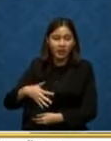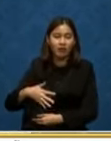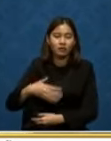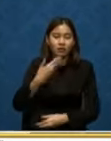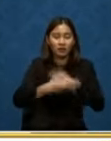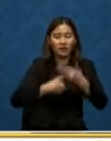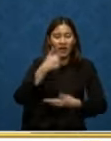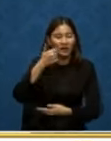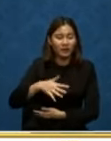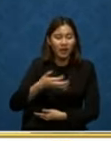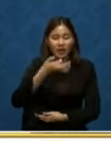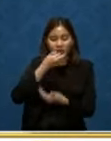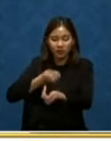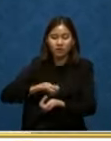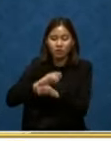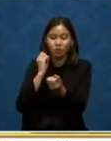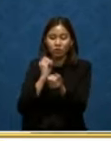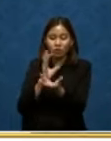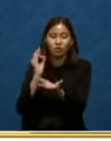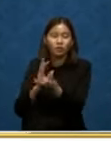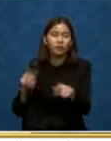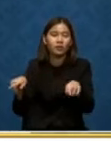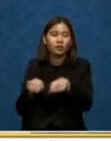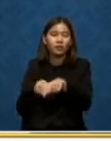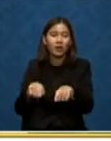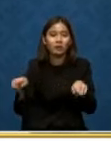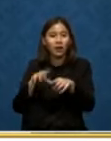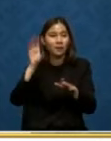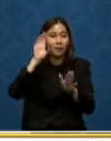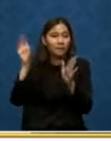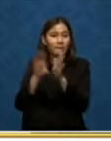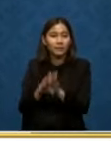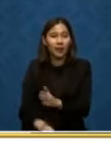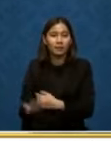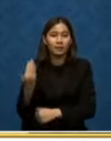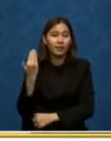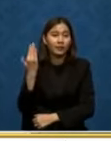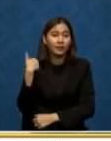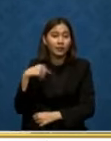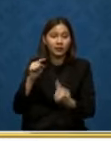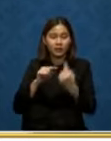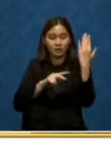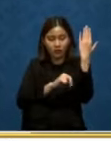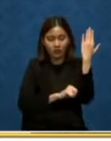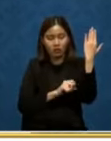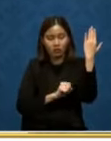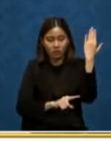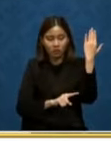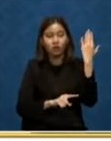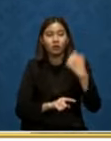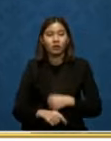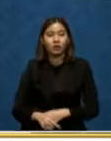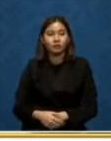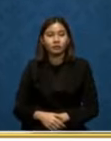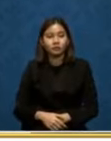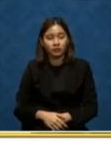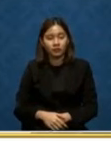พี่น้องชาวเกษตรกรก็เดือดร้อนเหมือนอย่างที่ภาพที่เห็นที่นครศรีธรรมราชเพราะฉะนั้นแล้วผมว่า